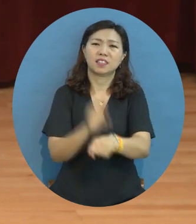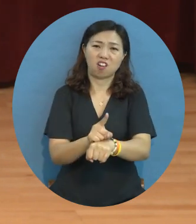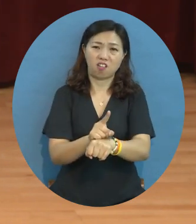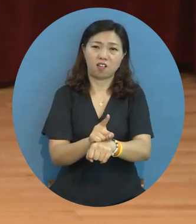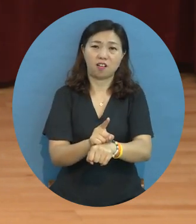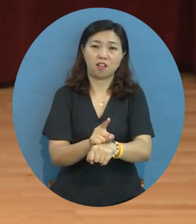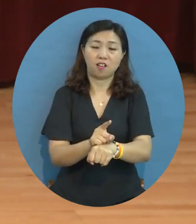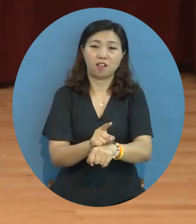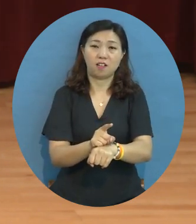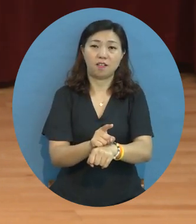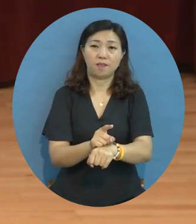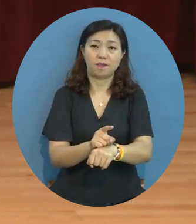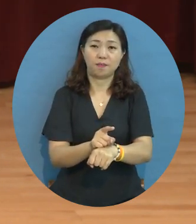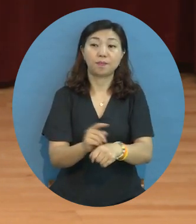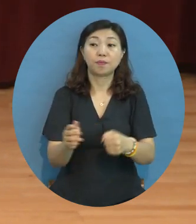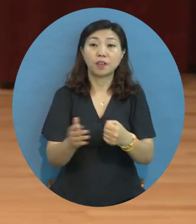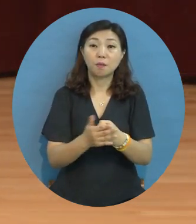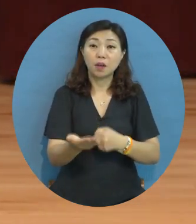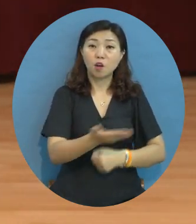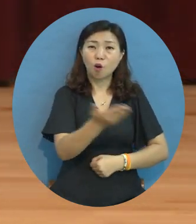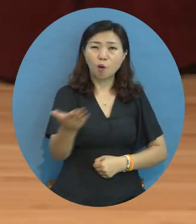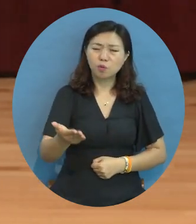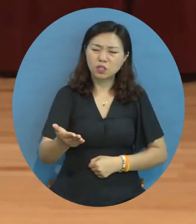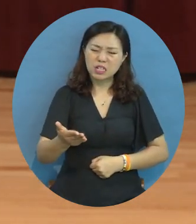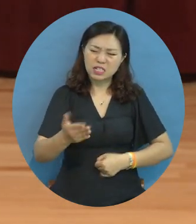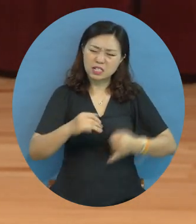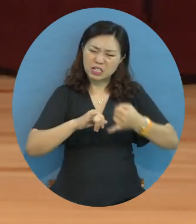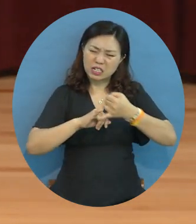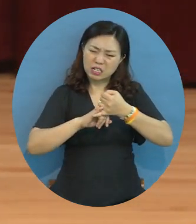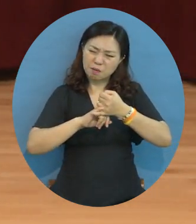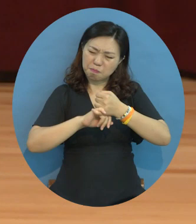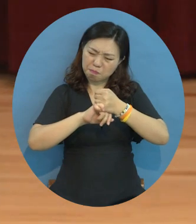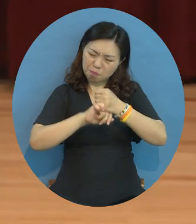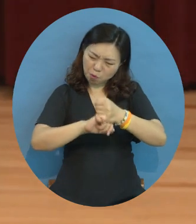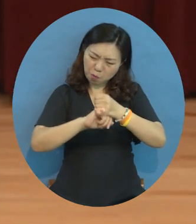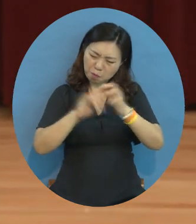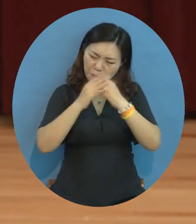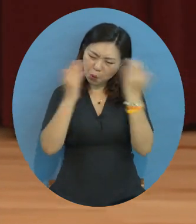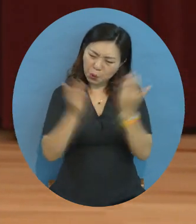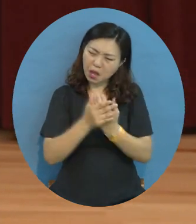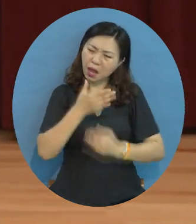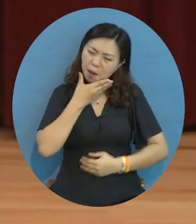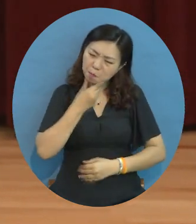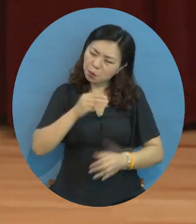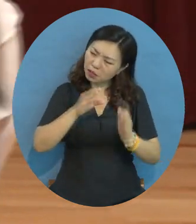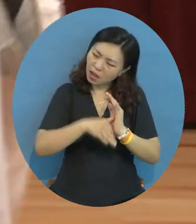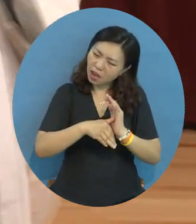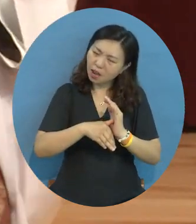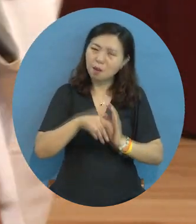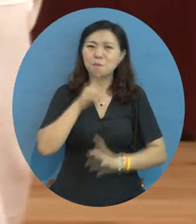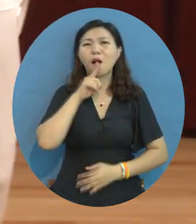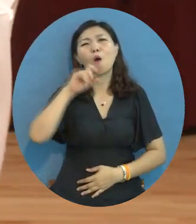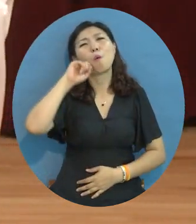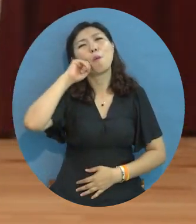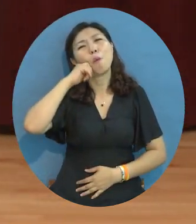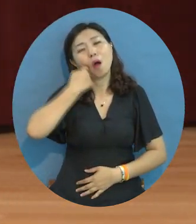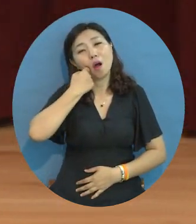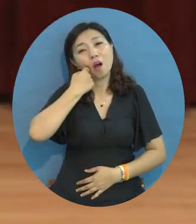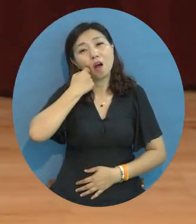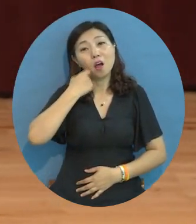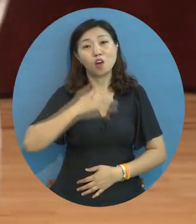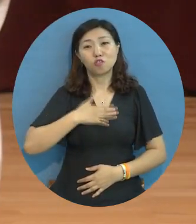그래서 여러분 세대가 꼭 행복한 세대라고 말할 수가 없어요. 왜? 우리